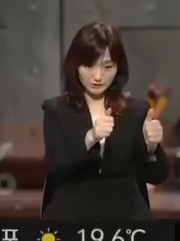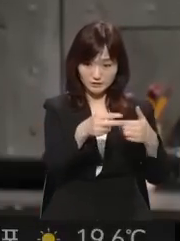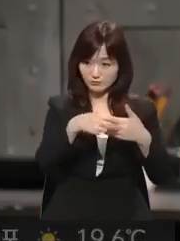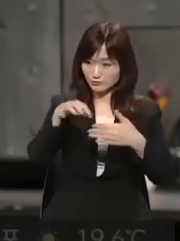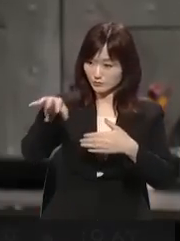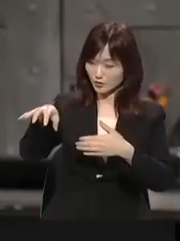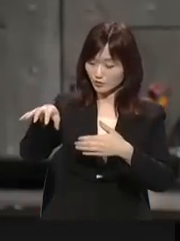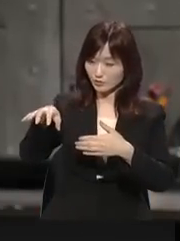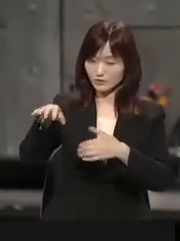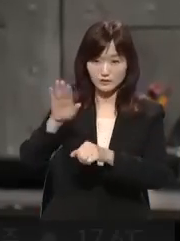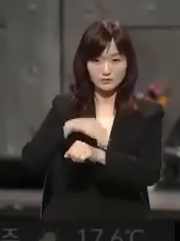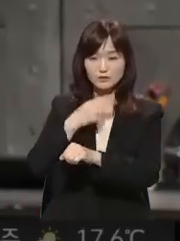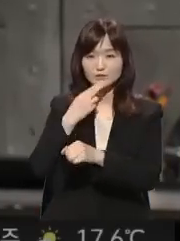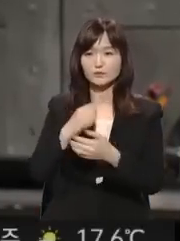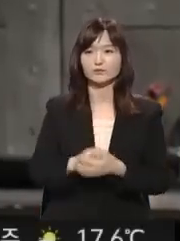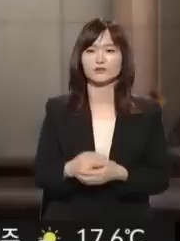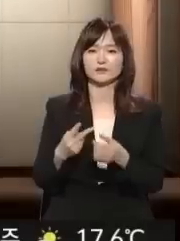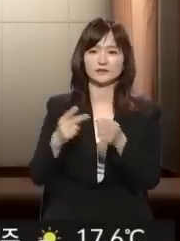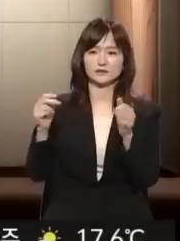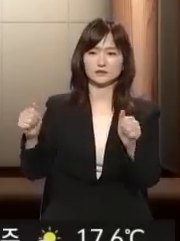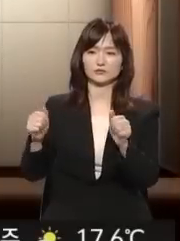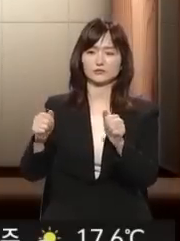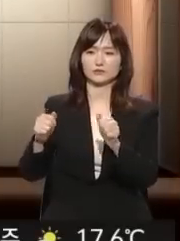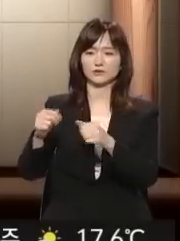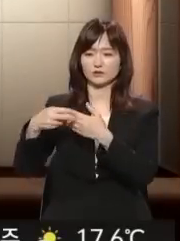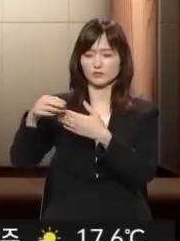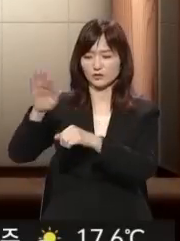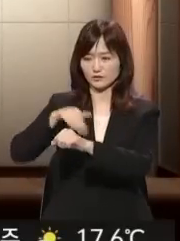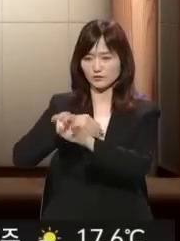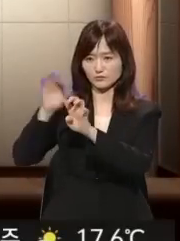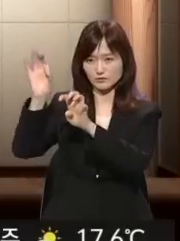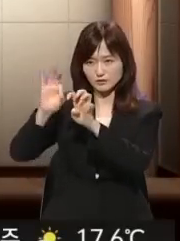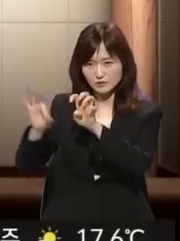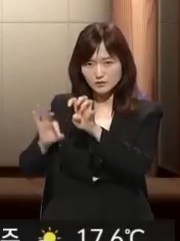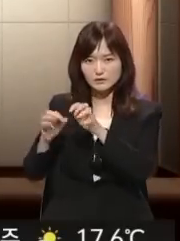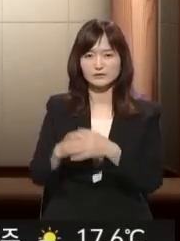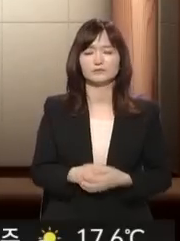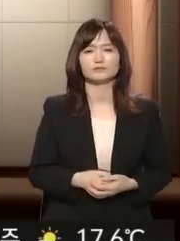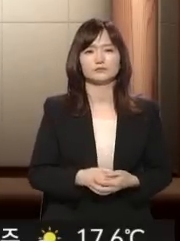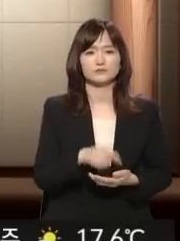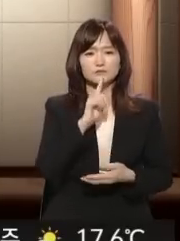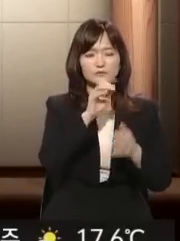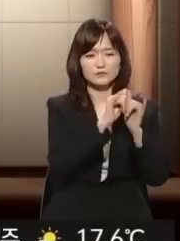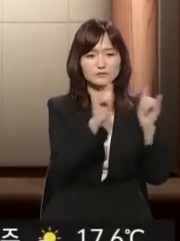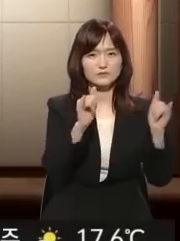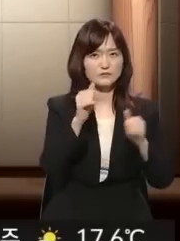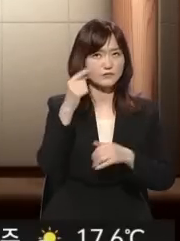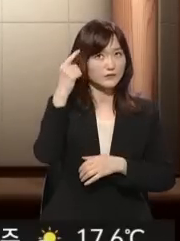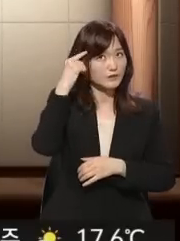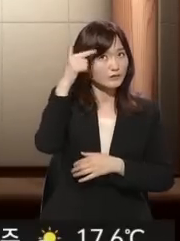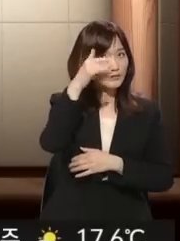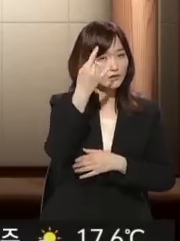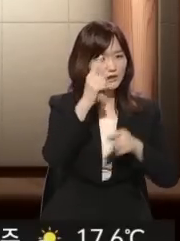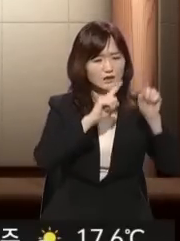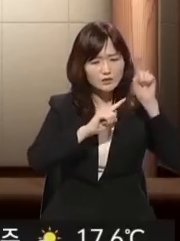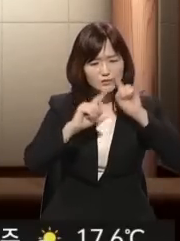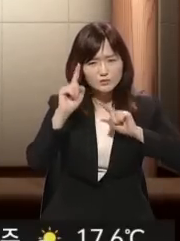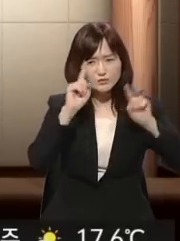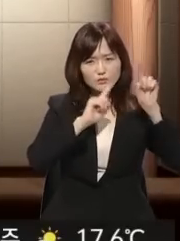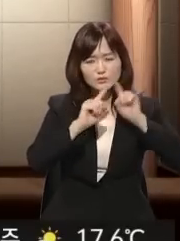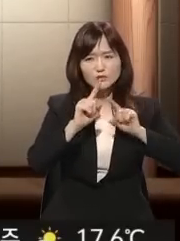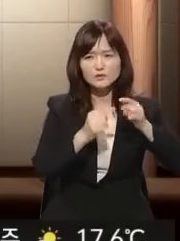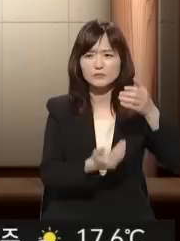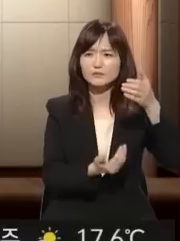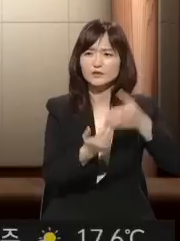병원이 맞다라고 했지만 항소심에는 40% 인정하면서 이런 이야기를 했습니다 의료 과실로 원고가 심각한 내 손상에 빠졌다 할지라도